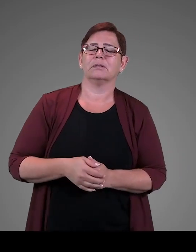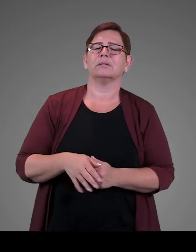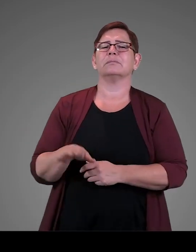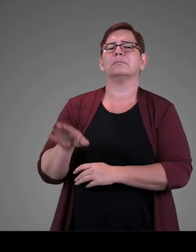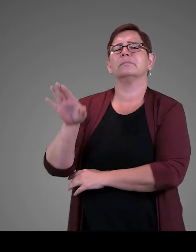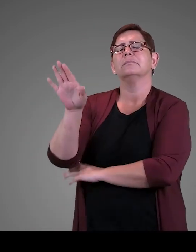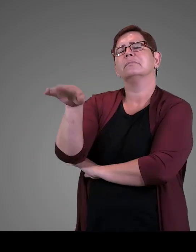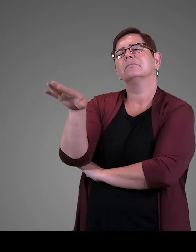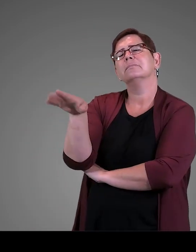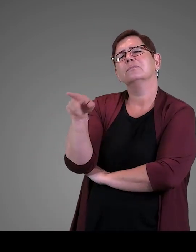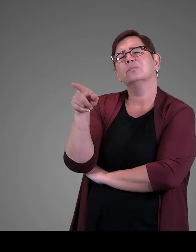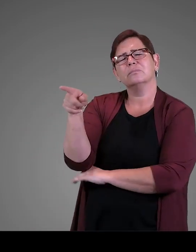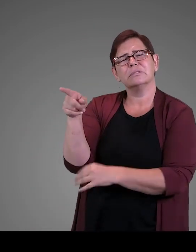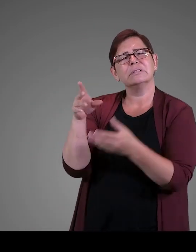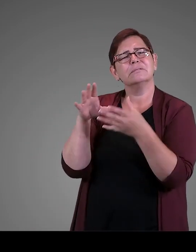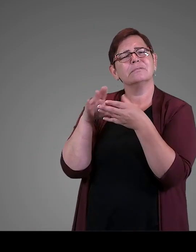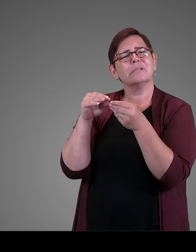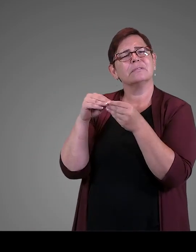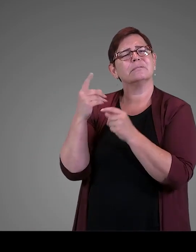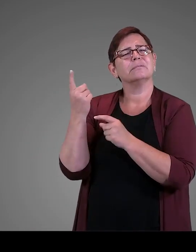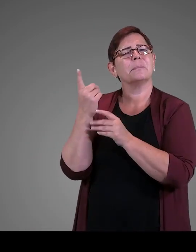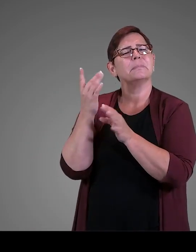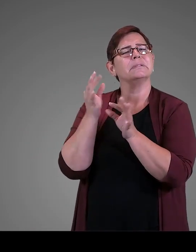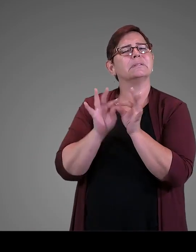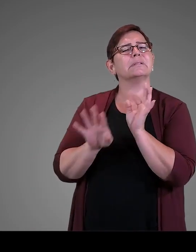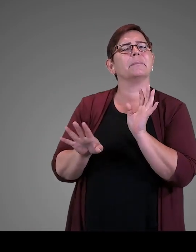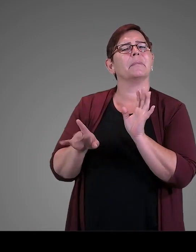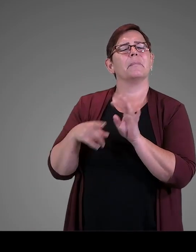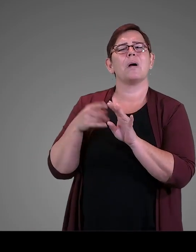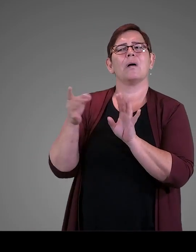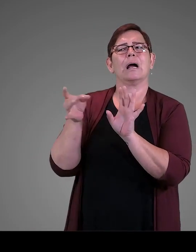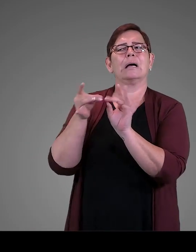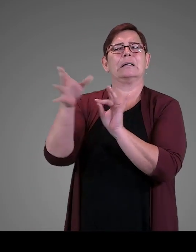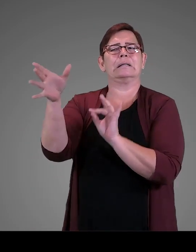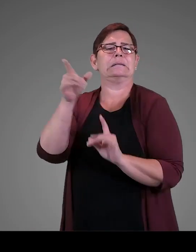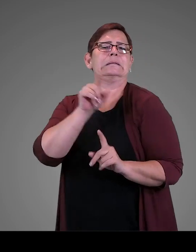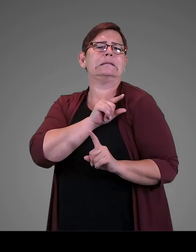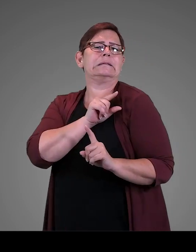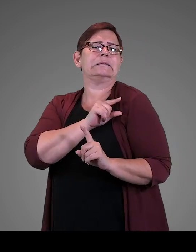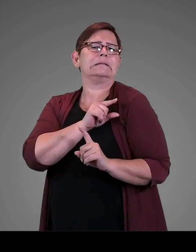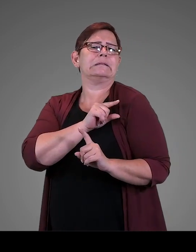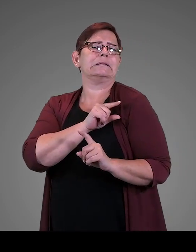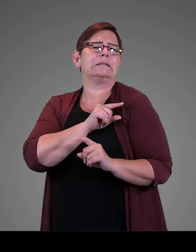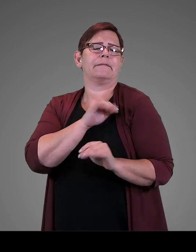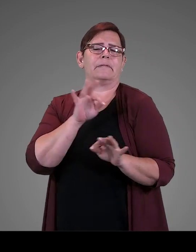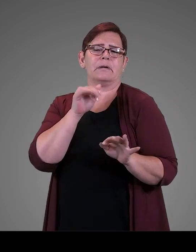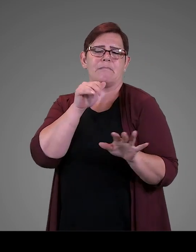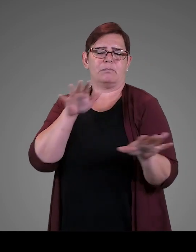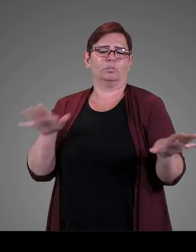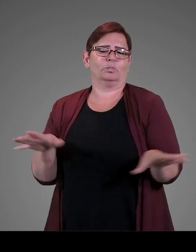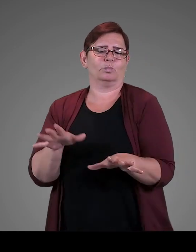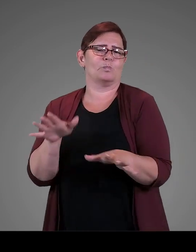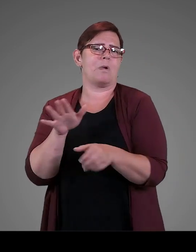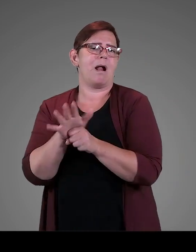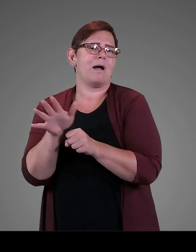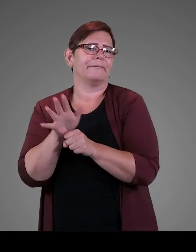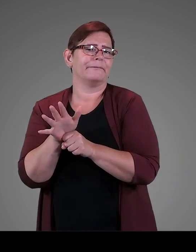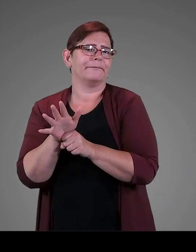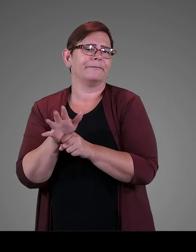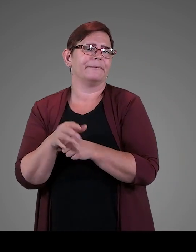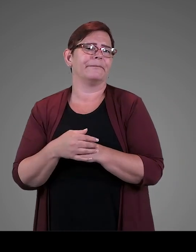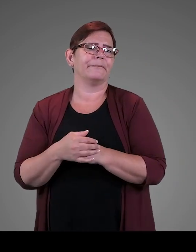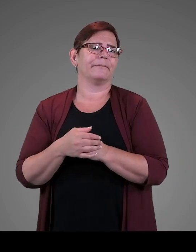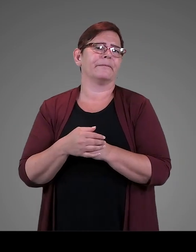I just have something very simple, but like letting go of the guilt of not doing enough and not being able to do that and being